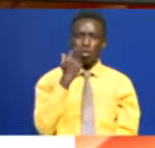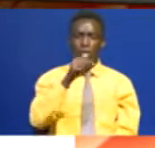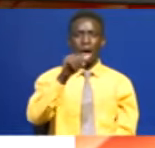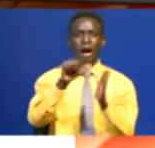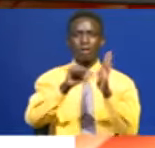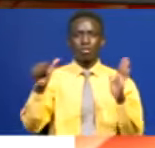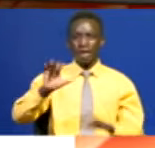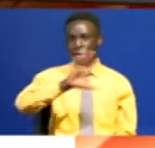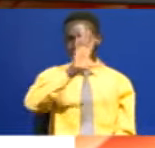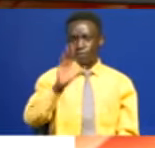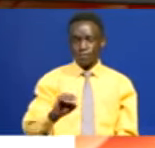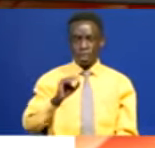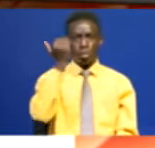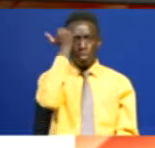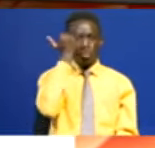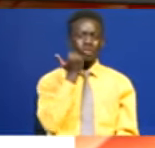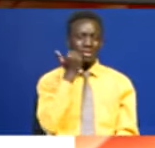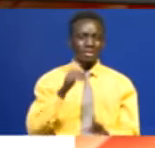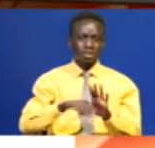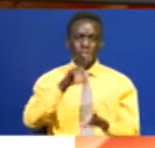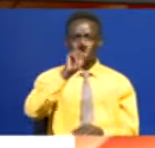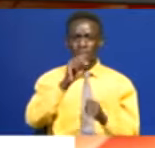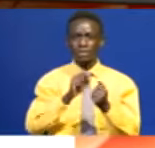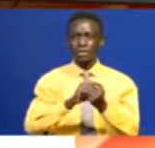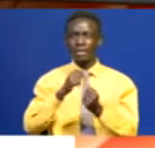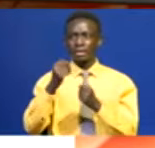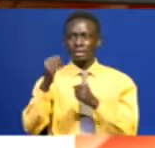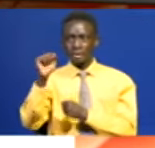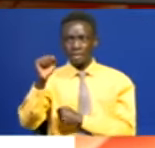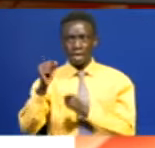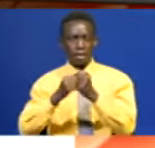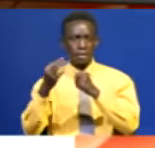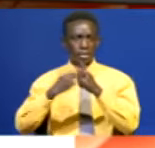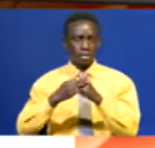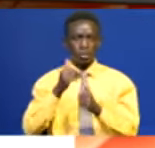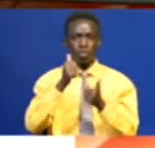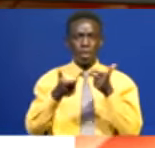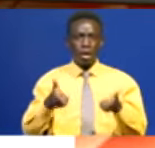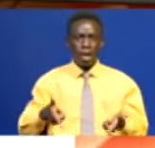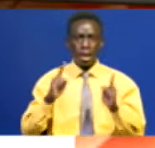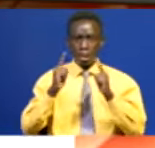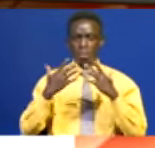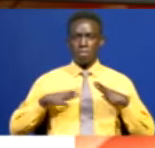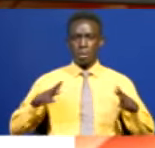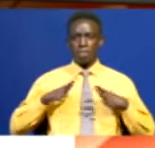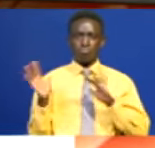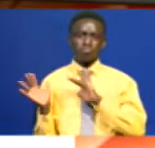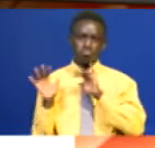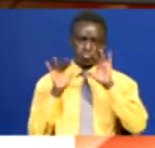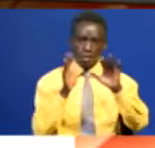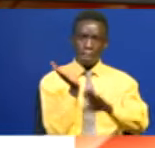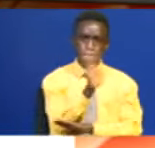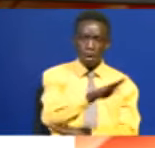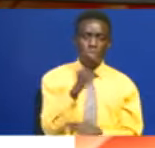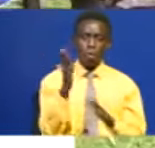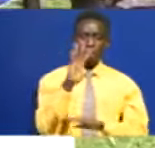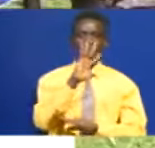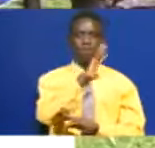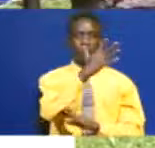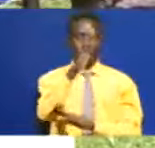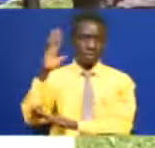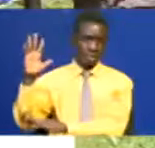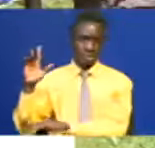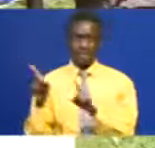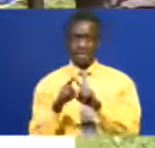Court in 2018, which allowed the community back to their habitat, the forest. Speaking during a visit